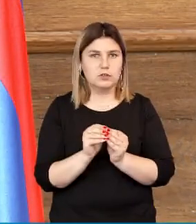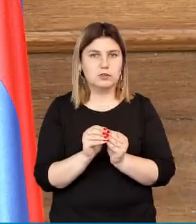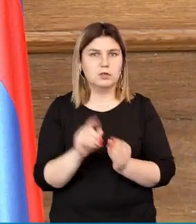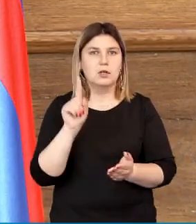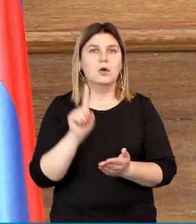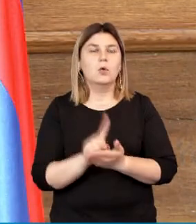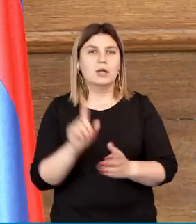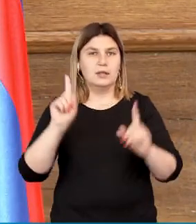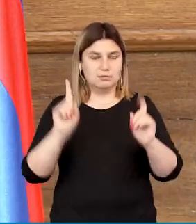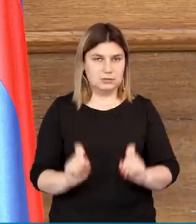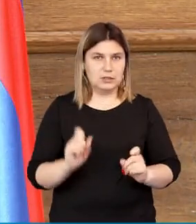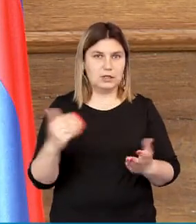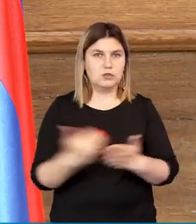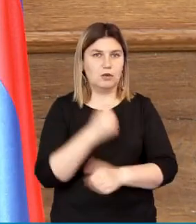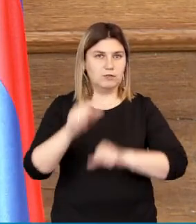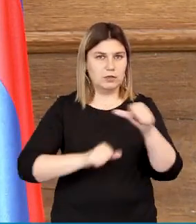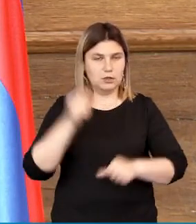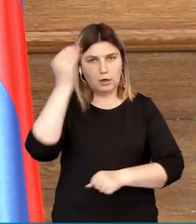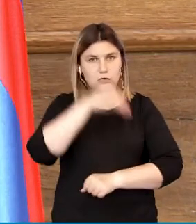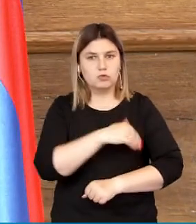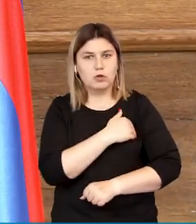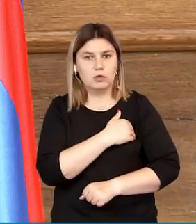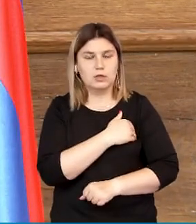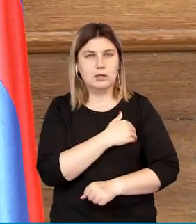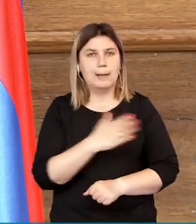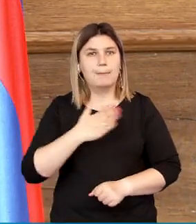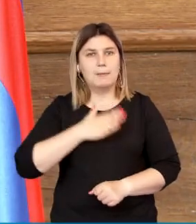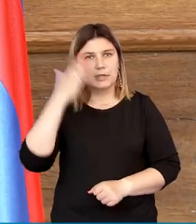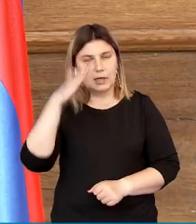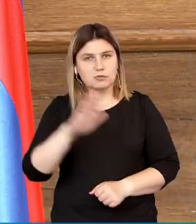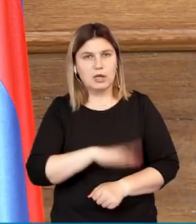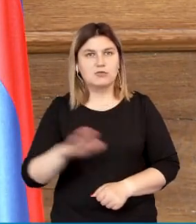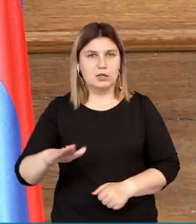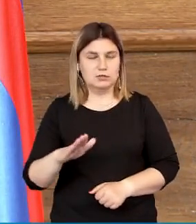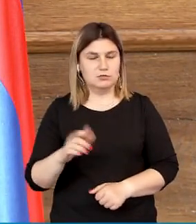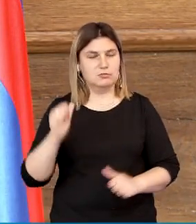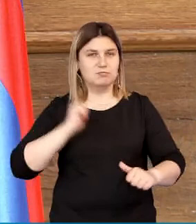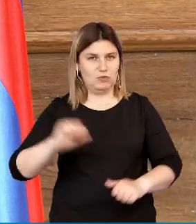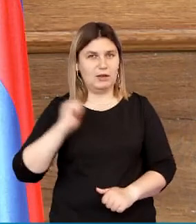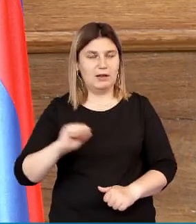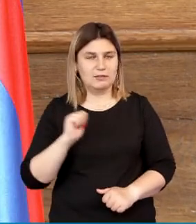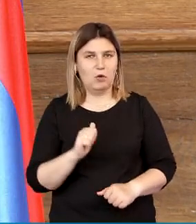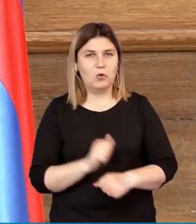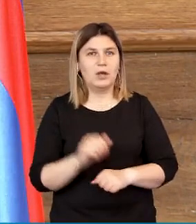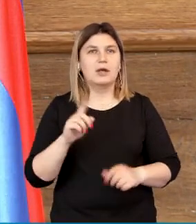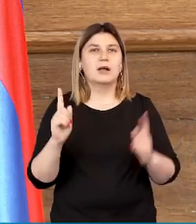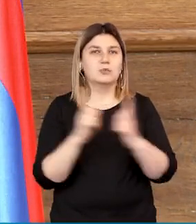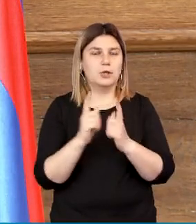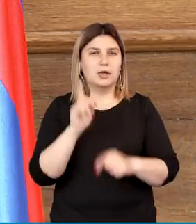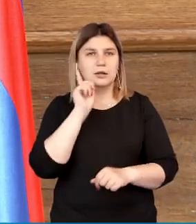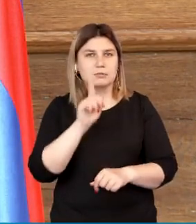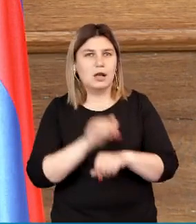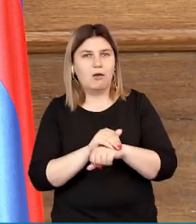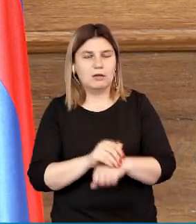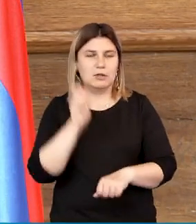udanego startu w nowy rok szkolny. Mam nadzieję, że dzieci z niecierpliwością czekają na spotkanie z koleżankami,